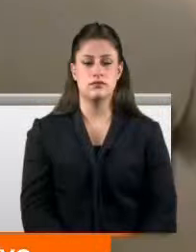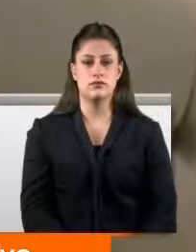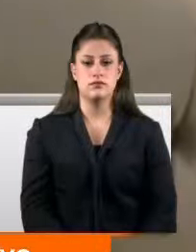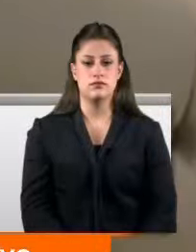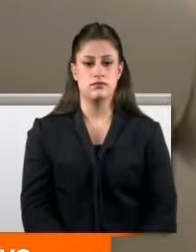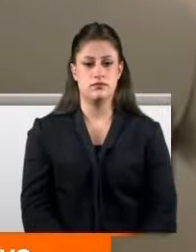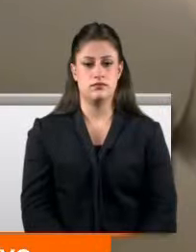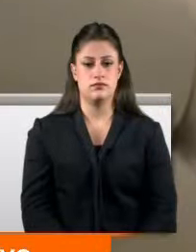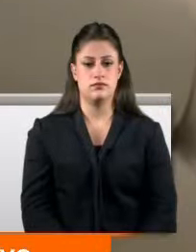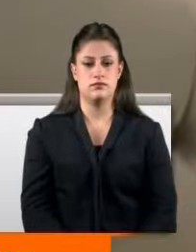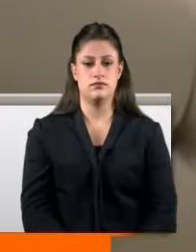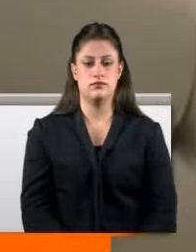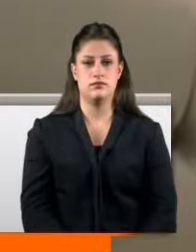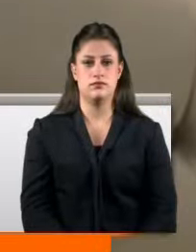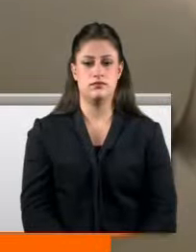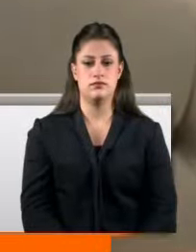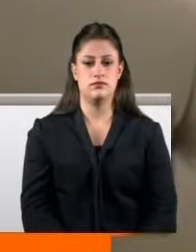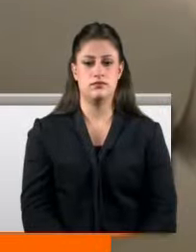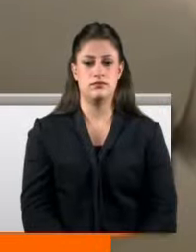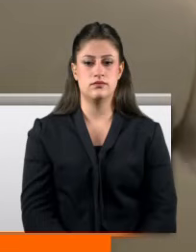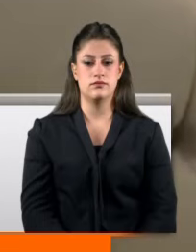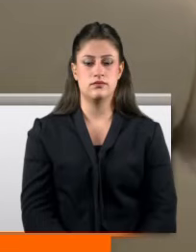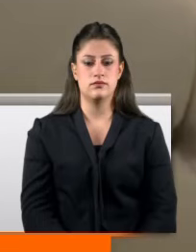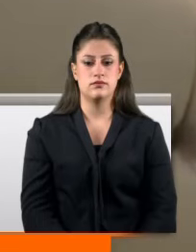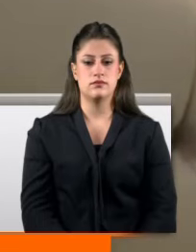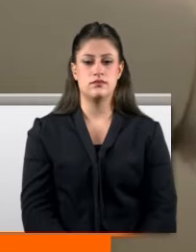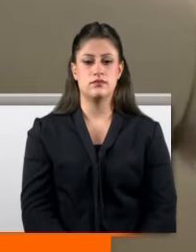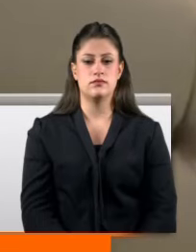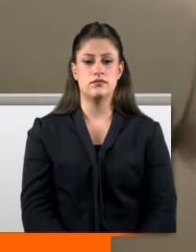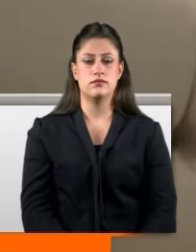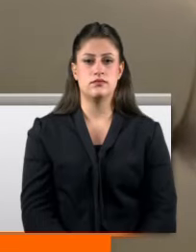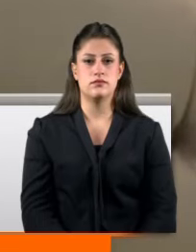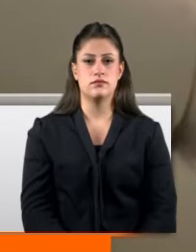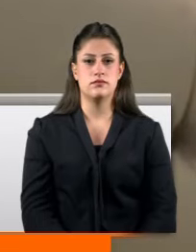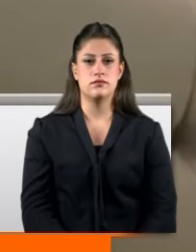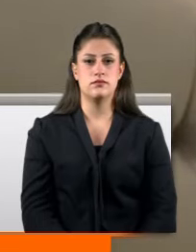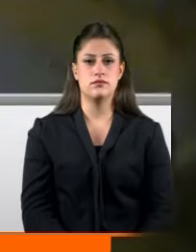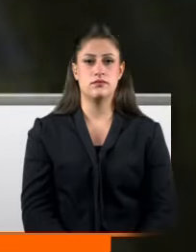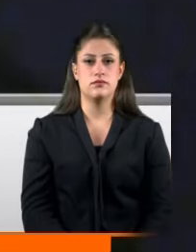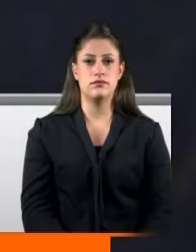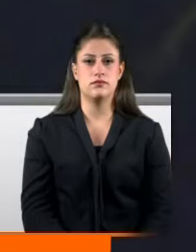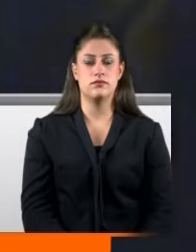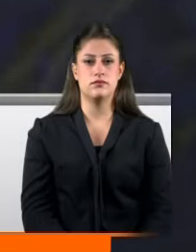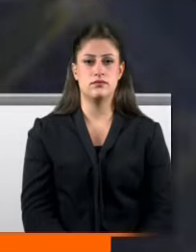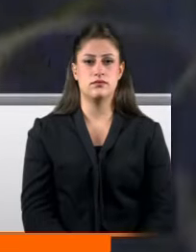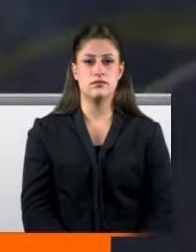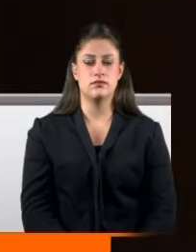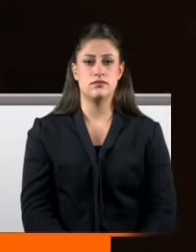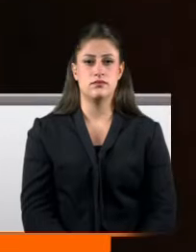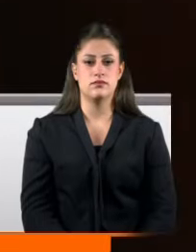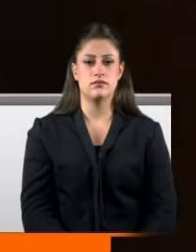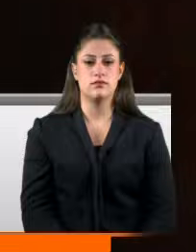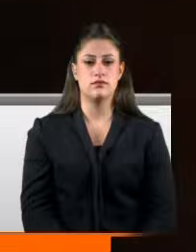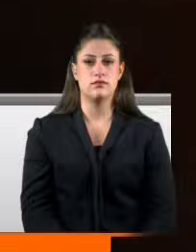Kişinin mahallesi, sokağı, binası hatta pencereden dairenin içi bile görünebiliyor.